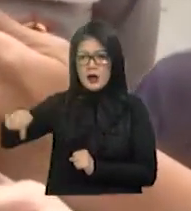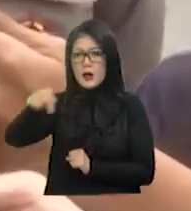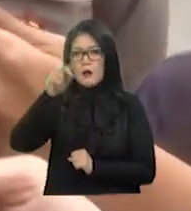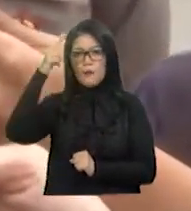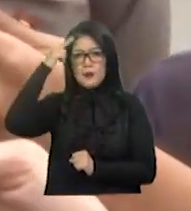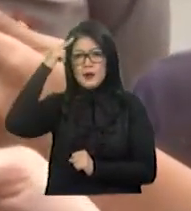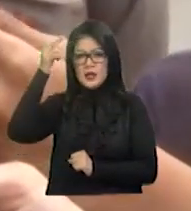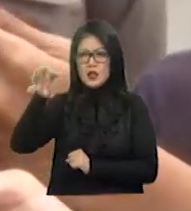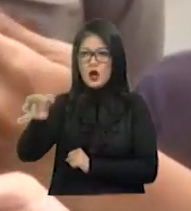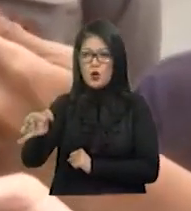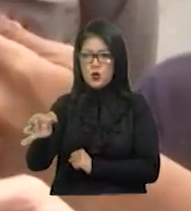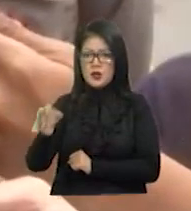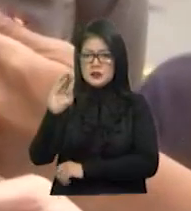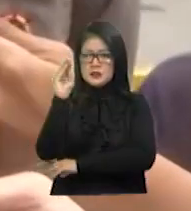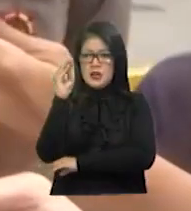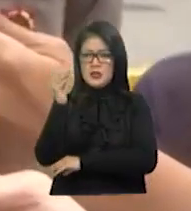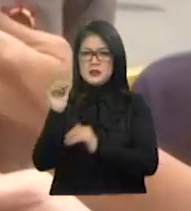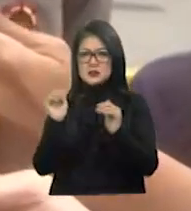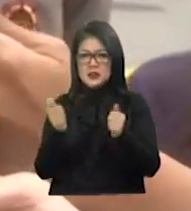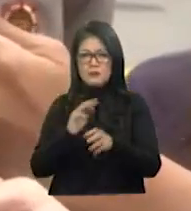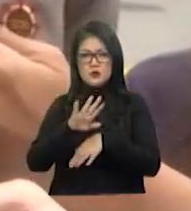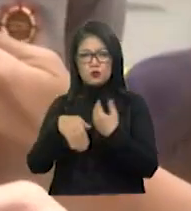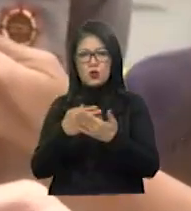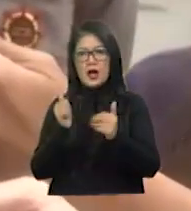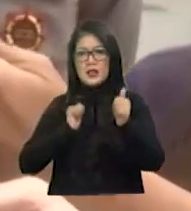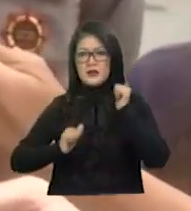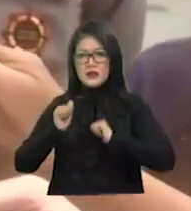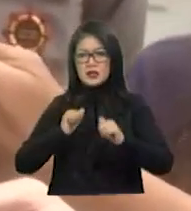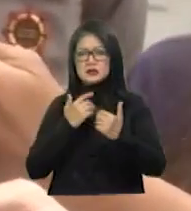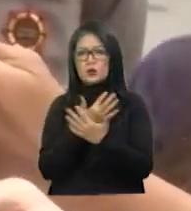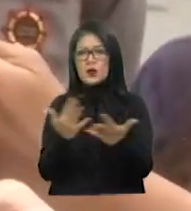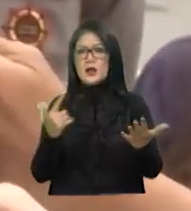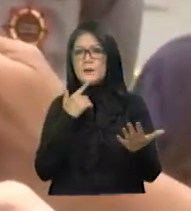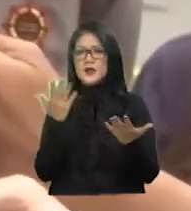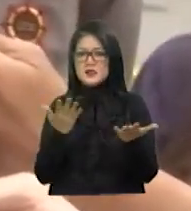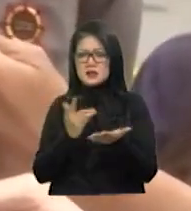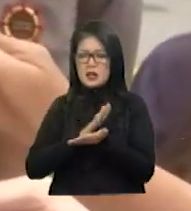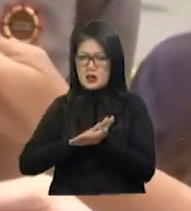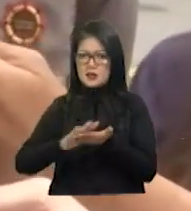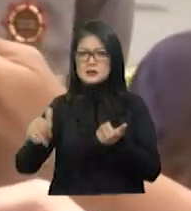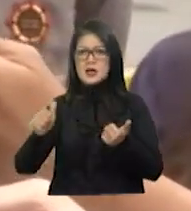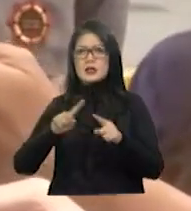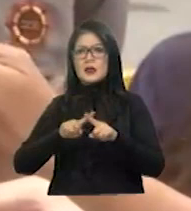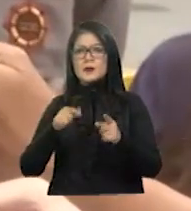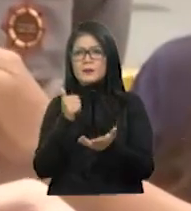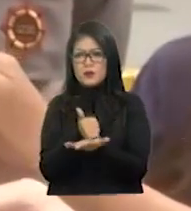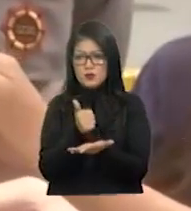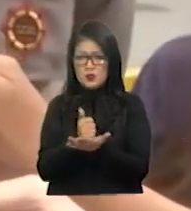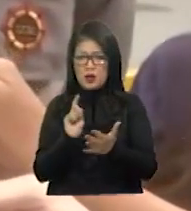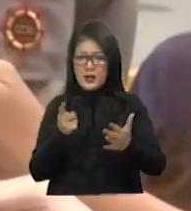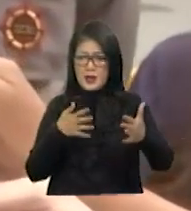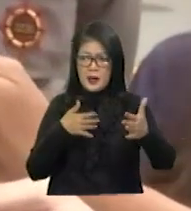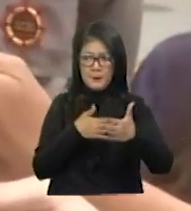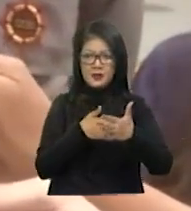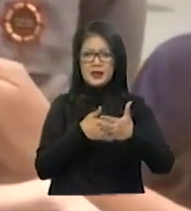memastikan bahwa Seluruh aktivitas masyarakat pada umumnya dapat berjalan dengan lancar walaupun cat ada hambatan dan juga